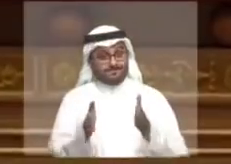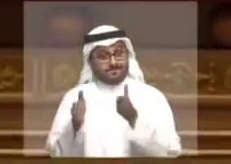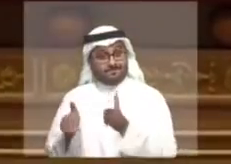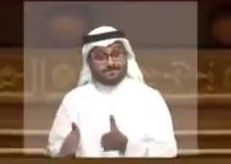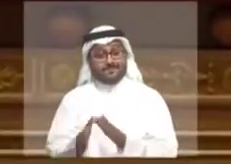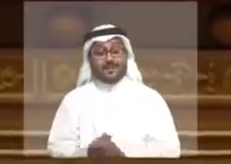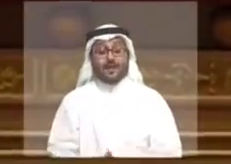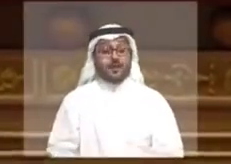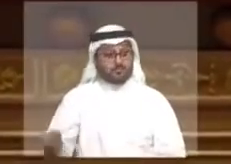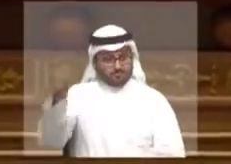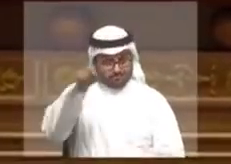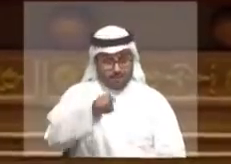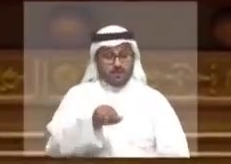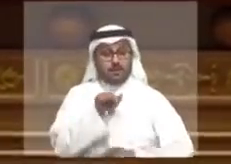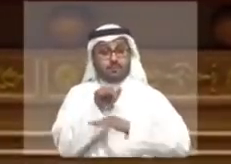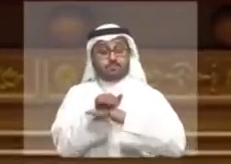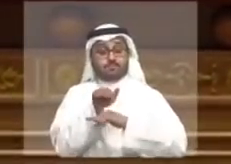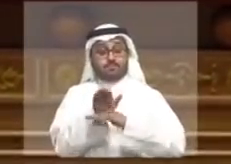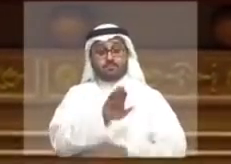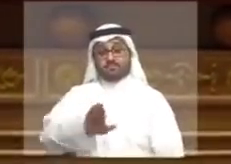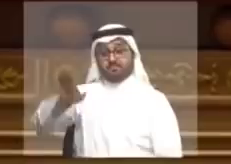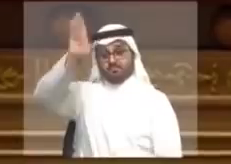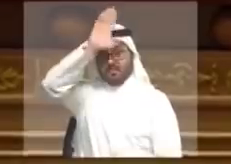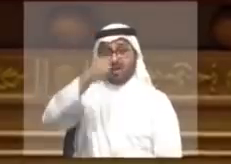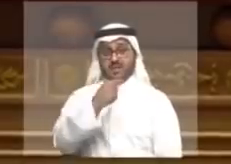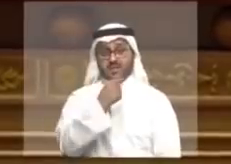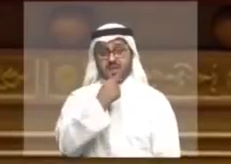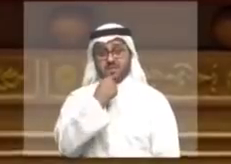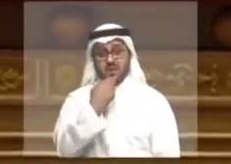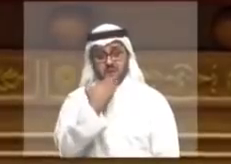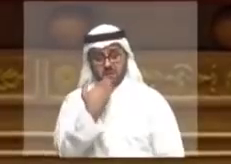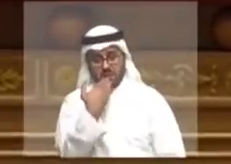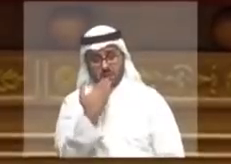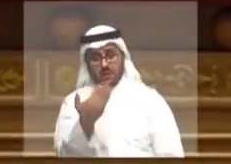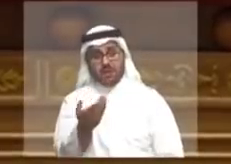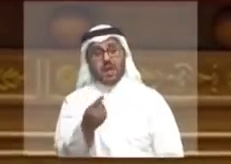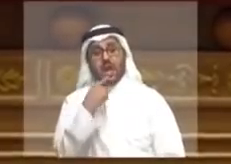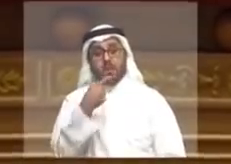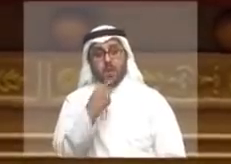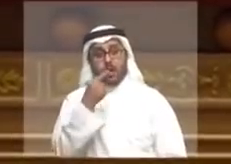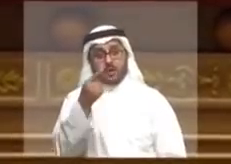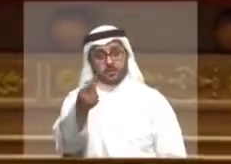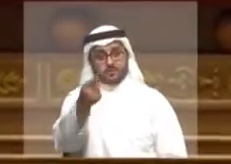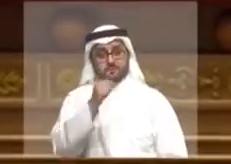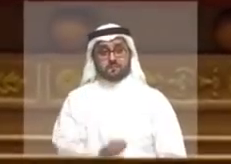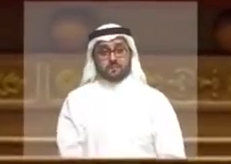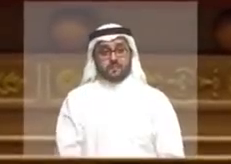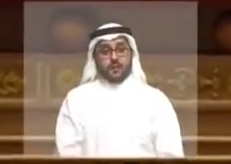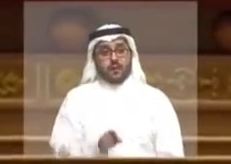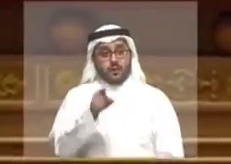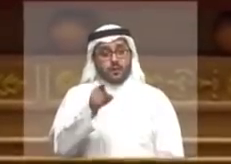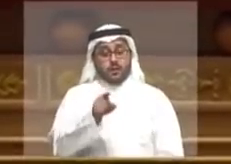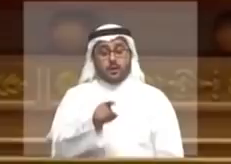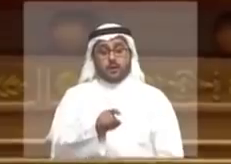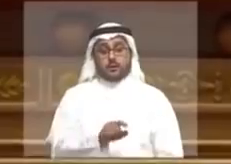عقب ذلك ألقى خادم الحرمين الشريفين الملك سلمان بن عبد العزيز آل سعود الكلمة التالية: أصحاب الجلالة